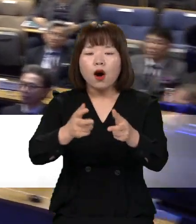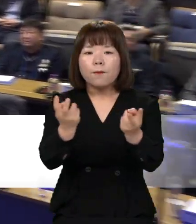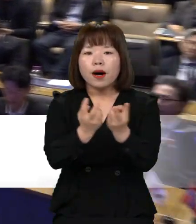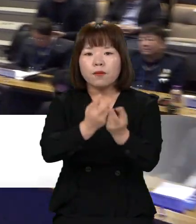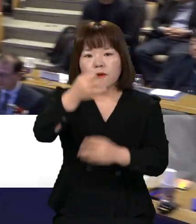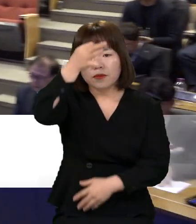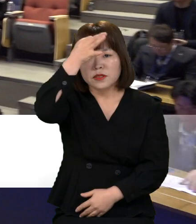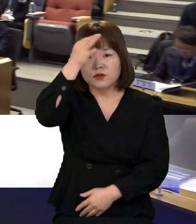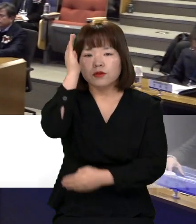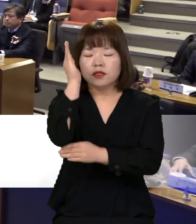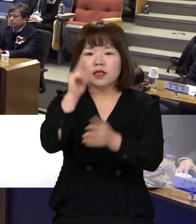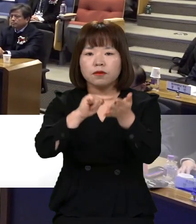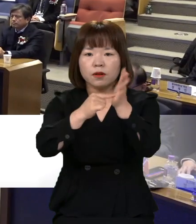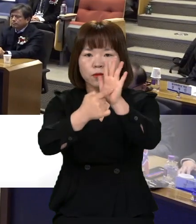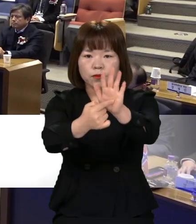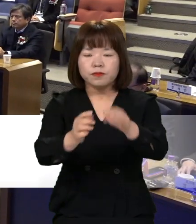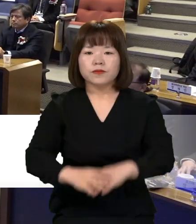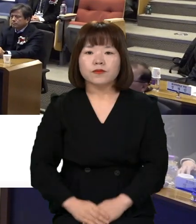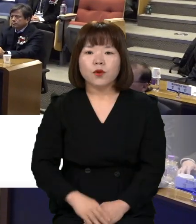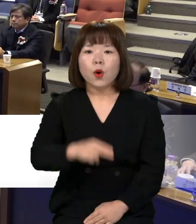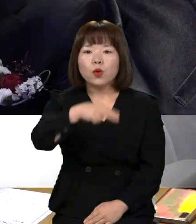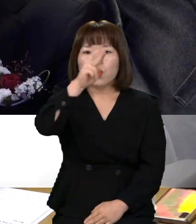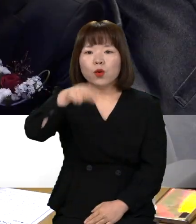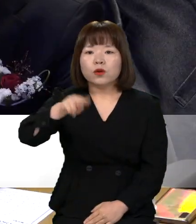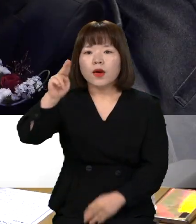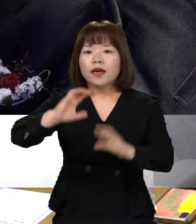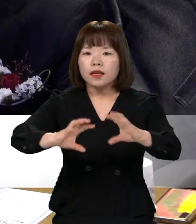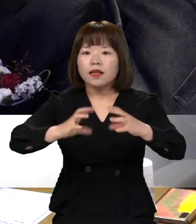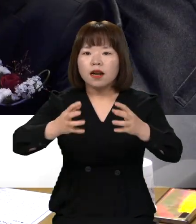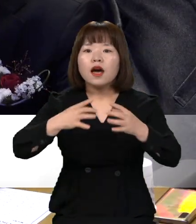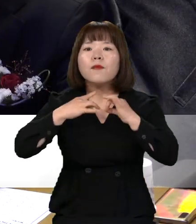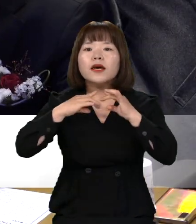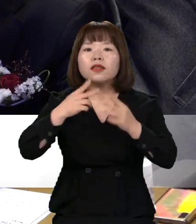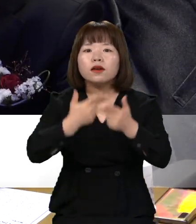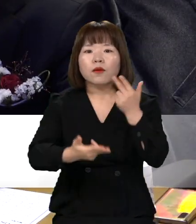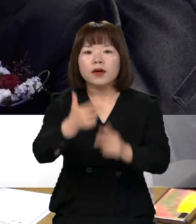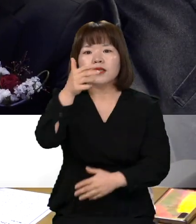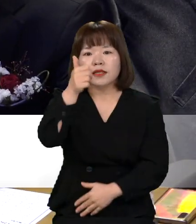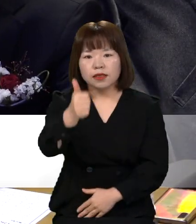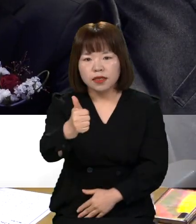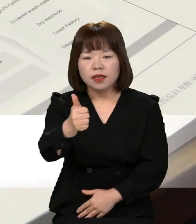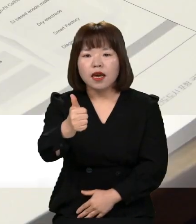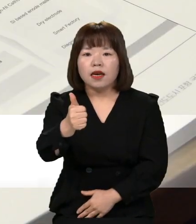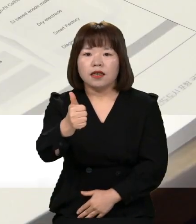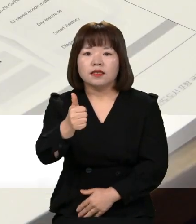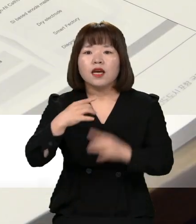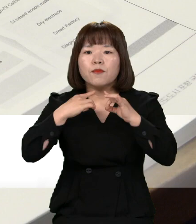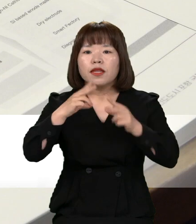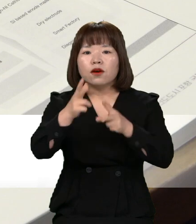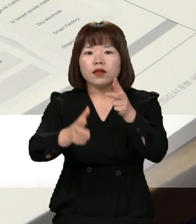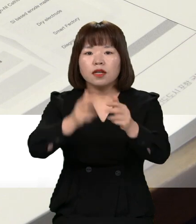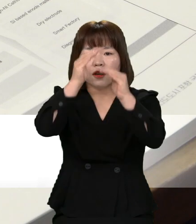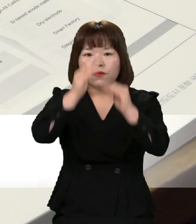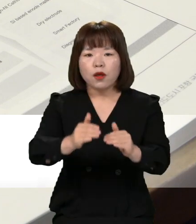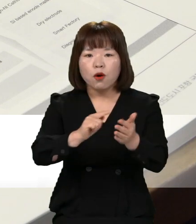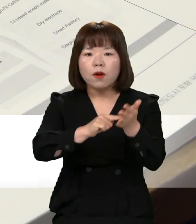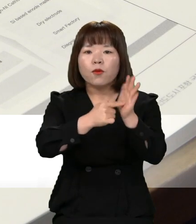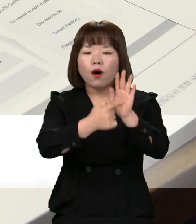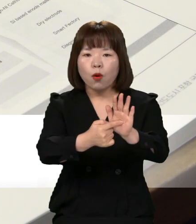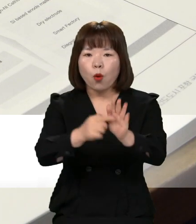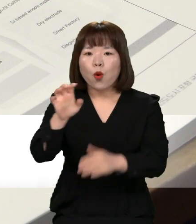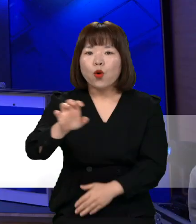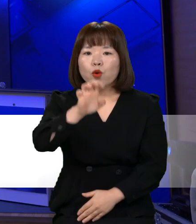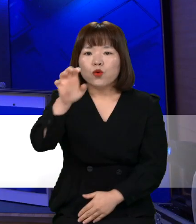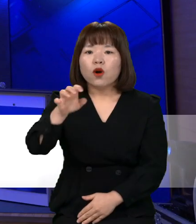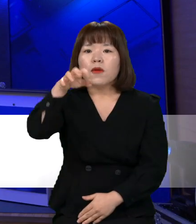기술을 발표했습니다 또 노르웨이 배터리 협회장 등이 노르웨이의 배터리 산업을 소개하고 유럽 시장을 통해